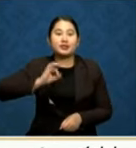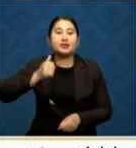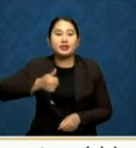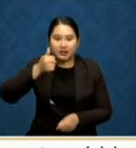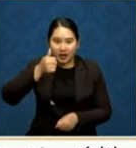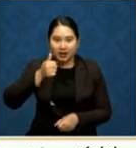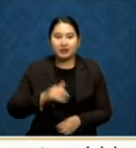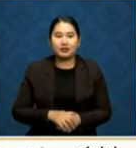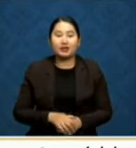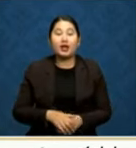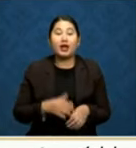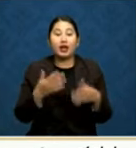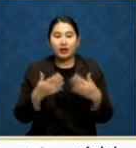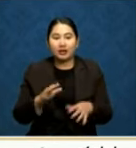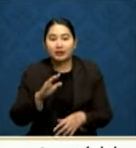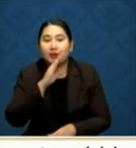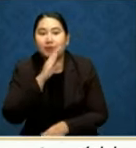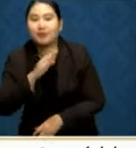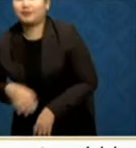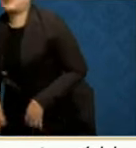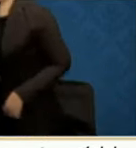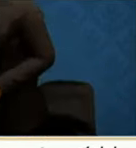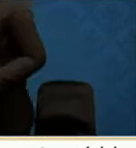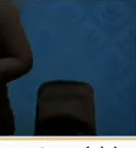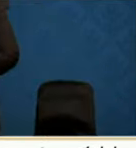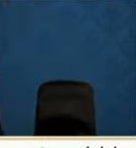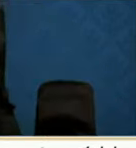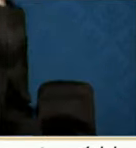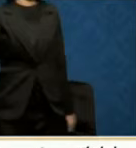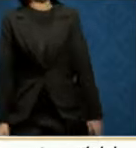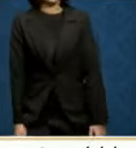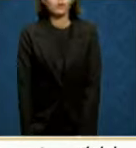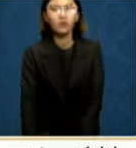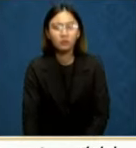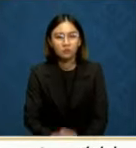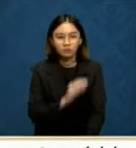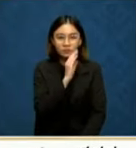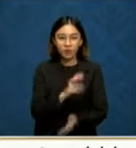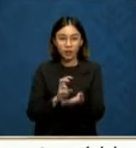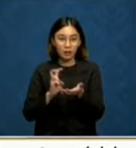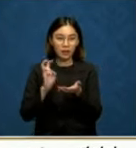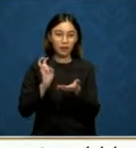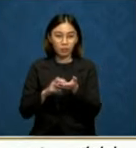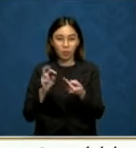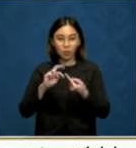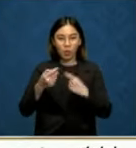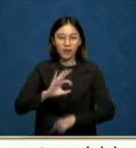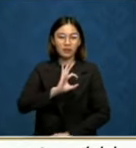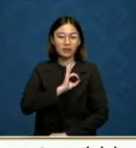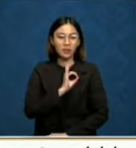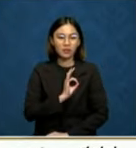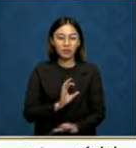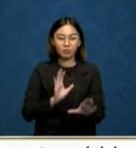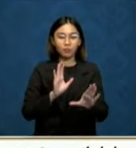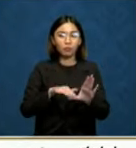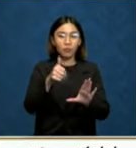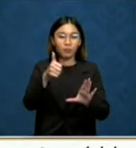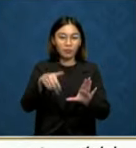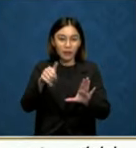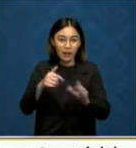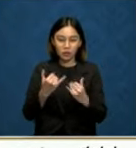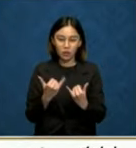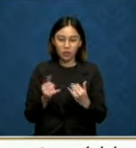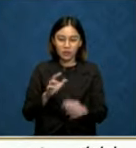ถ้าสอบปนอยยไม่รัรอง กไม่สามารถจะมาเป็นสมาชิกสภาษผู้ริโภคได้ ตอนนี้